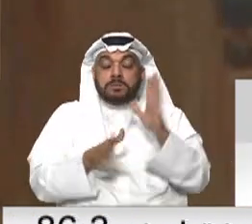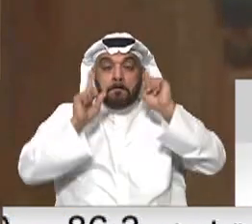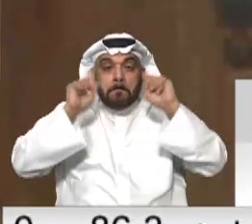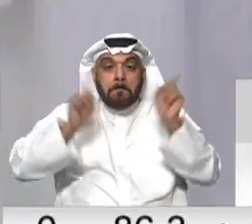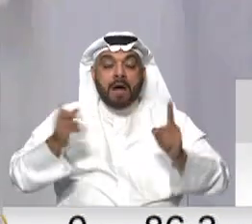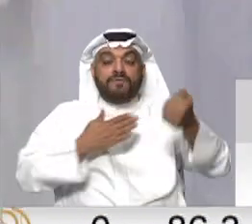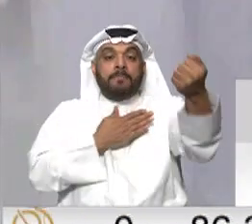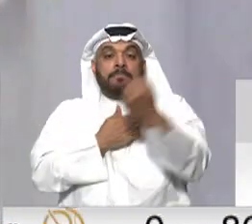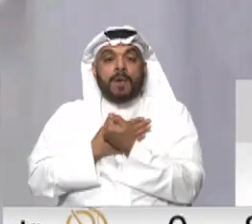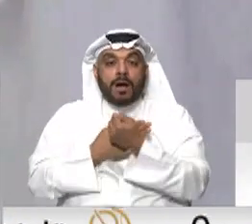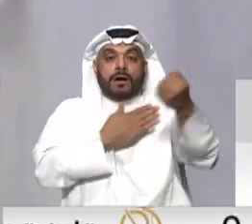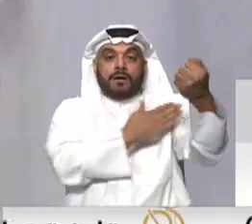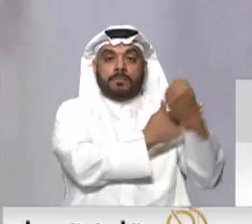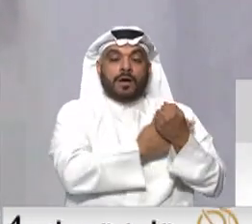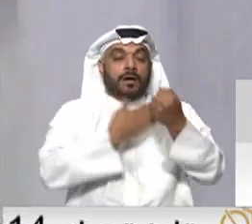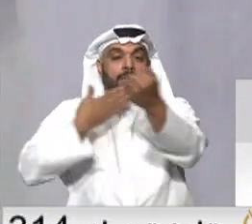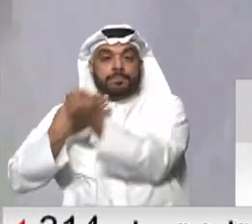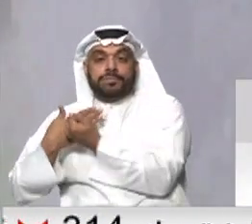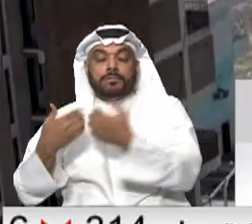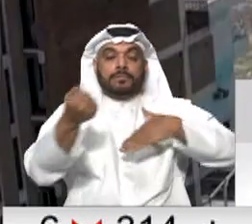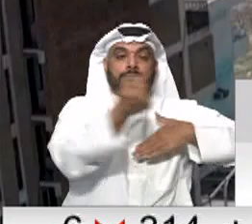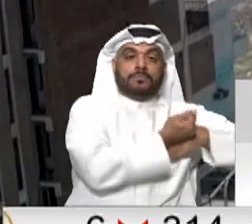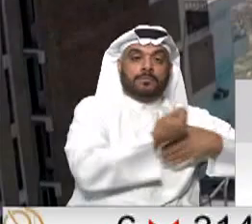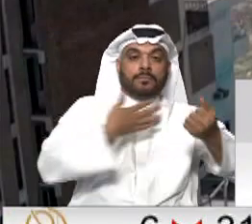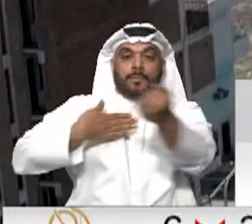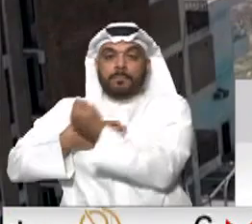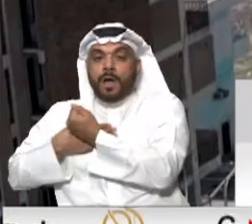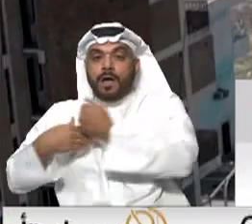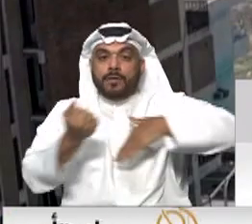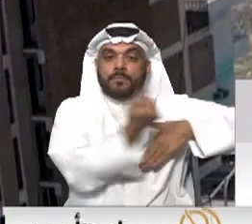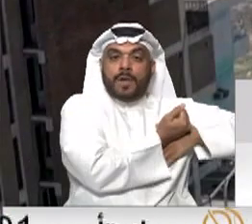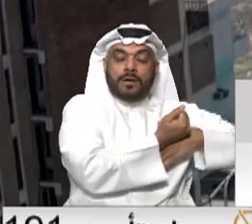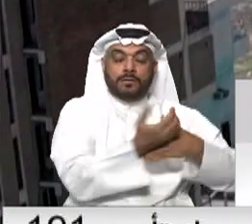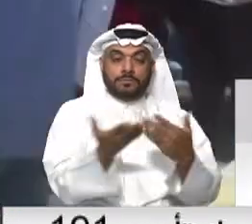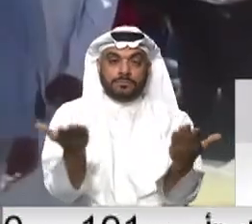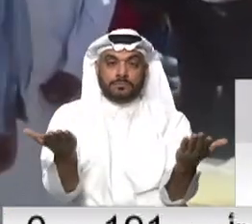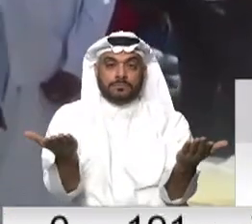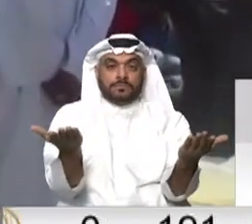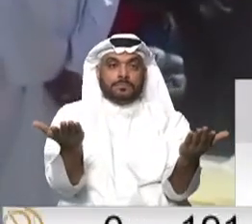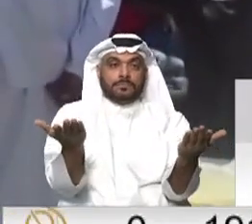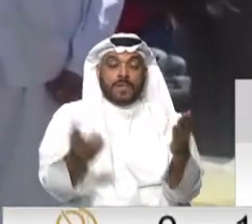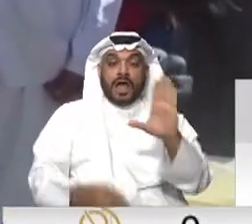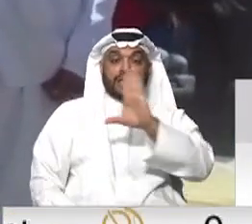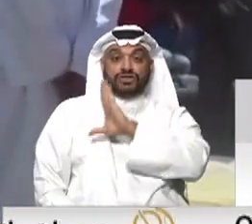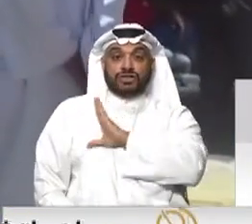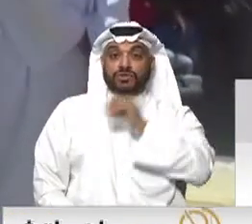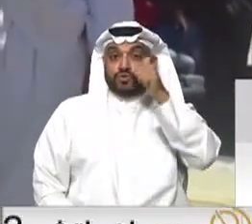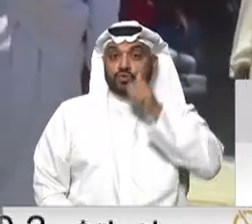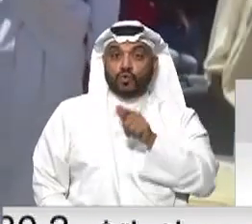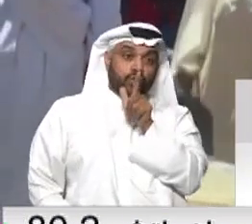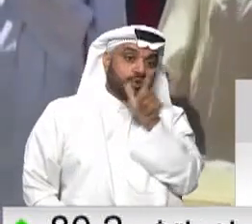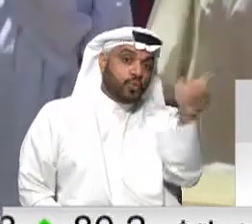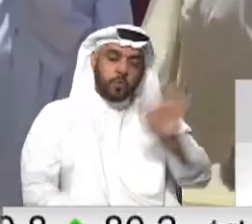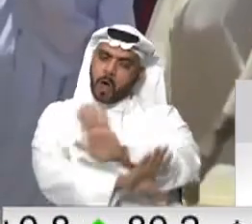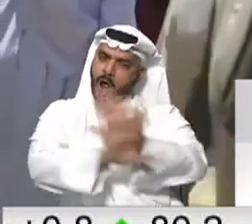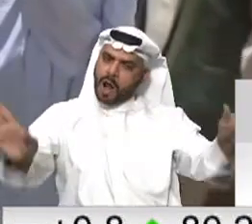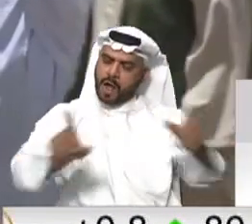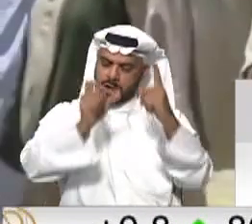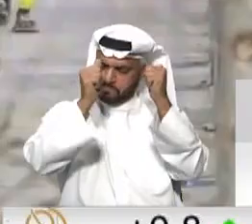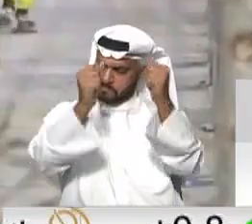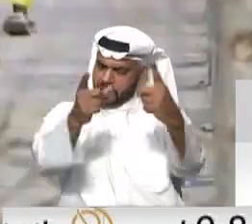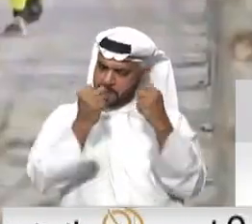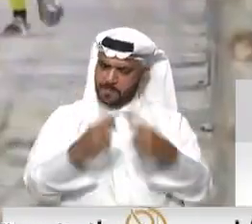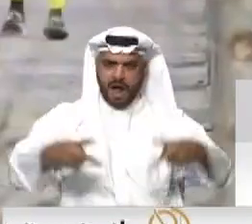على دخولها حيز التنفيذ. ومع استمرار القتال، حذرت مفوضية الأمم المتحدة لشؤون